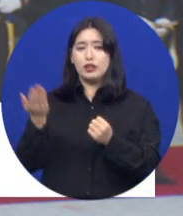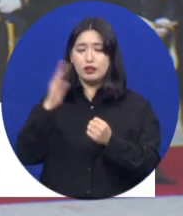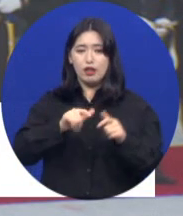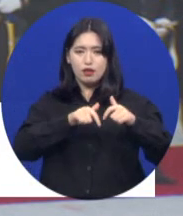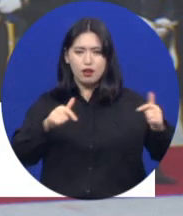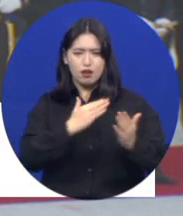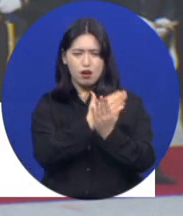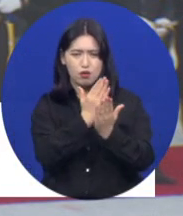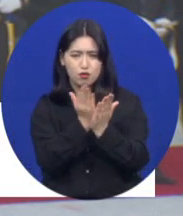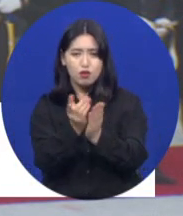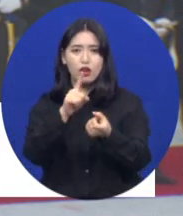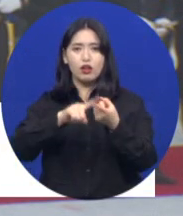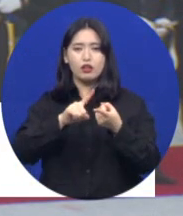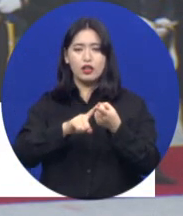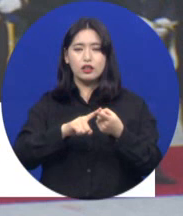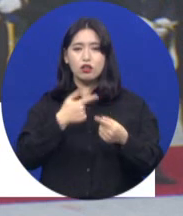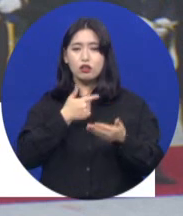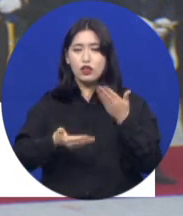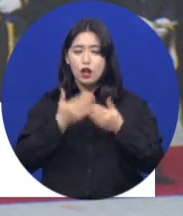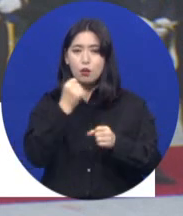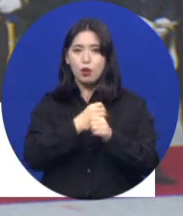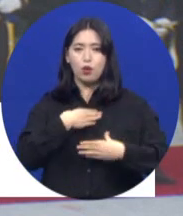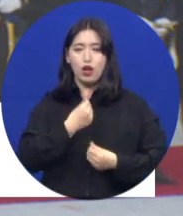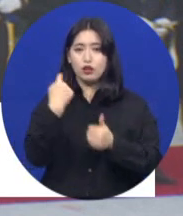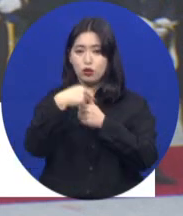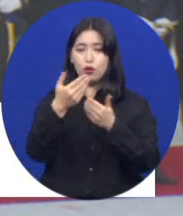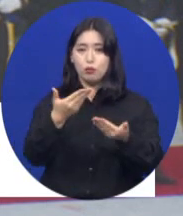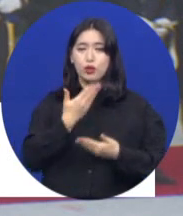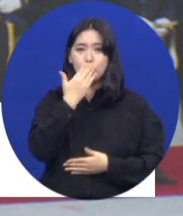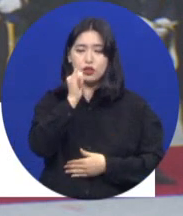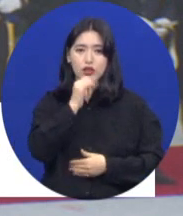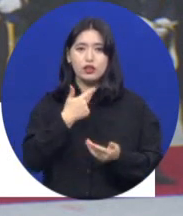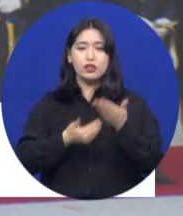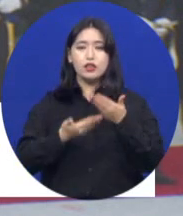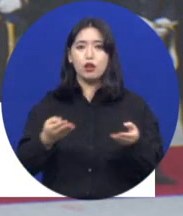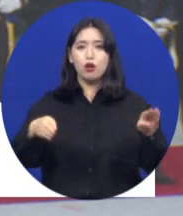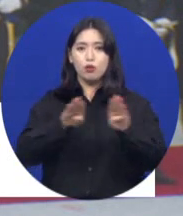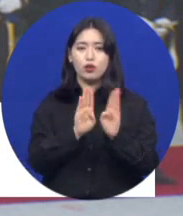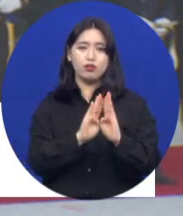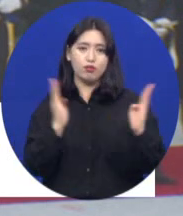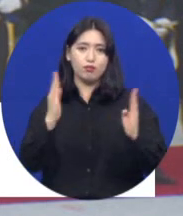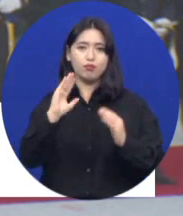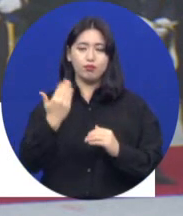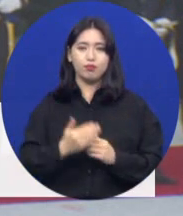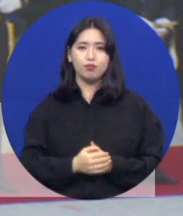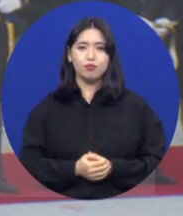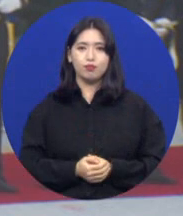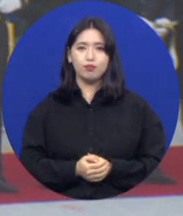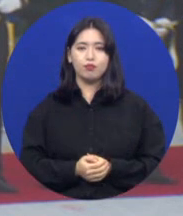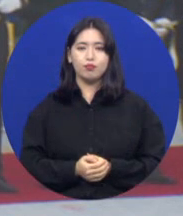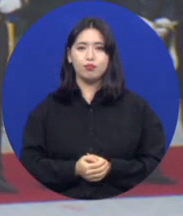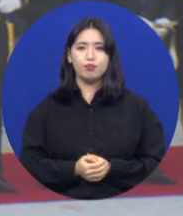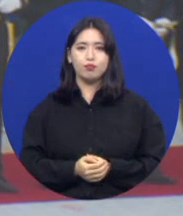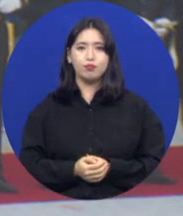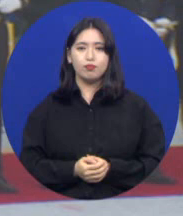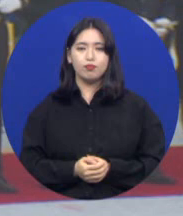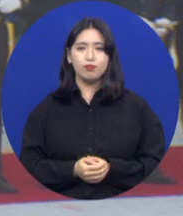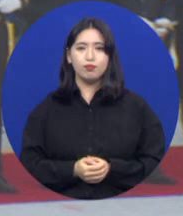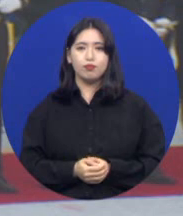유황을 직접 체험하고 안전 교육을 받을 수 있는 체험관이 문을 열었습니다 김응석 기자입니다